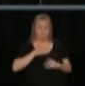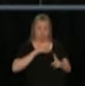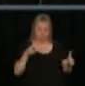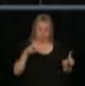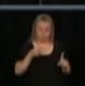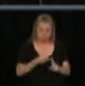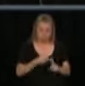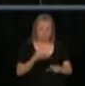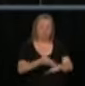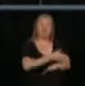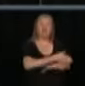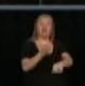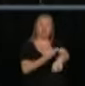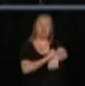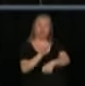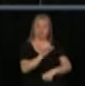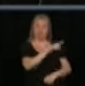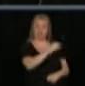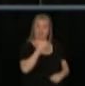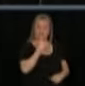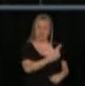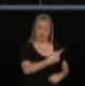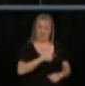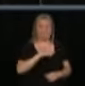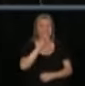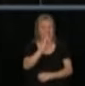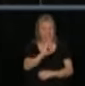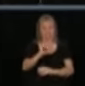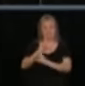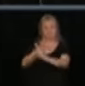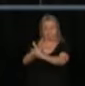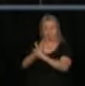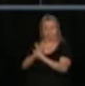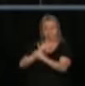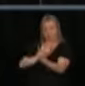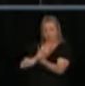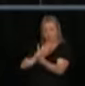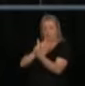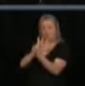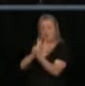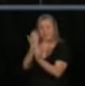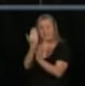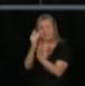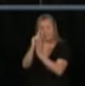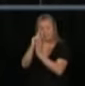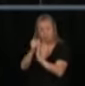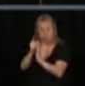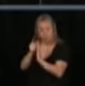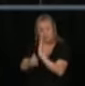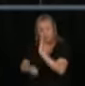que 15 minutes avec des patients. Alors, ça inclut les RI, ça inclut les RPA aussi.